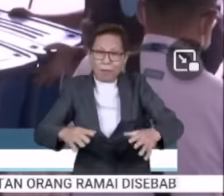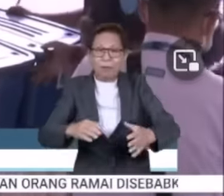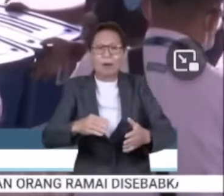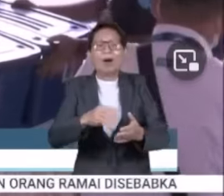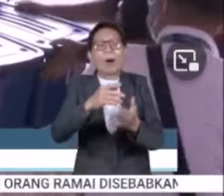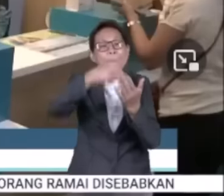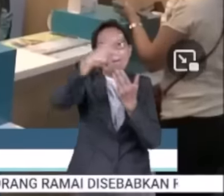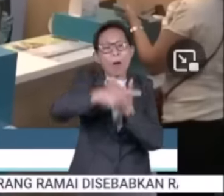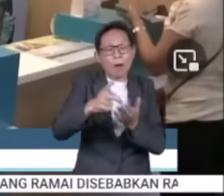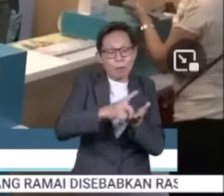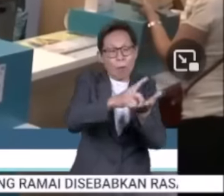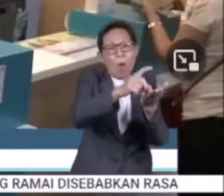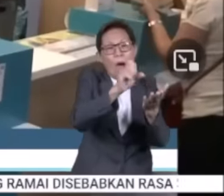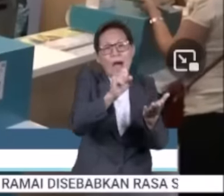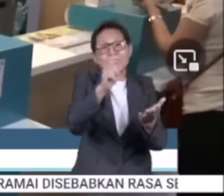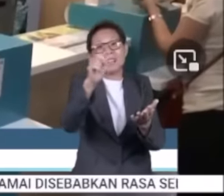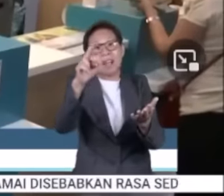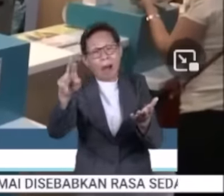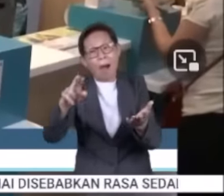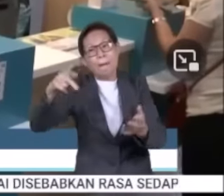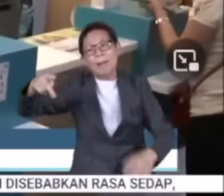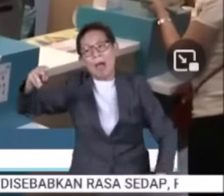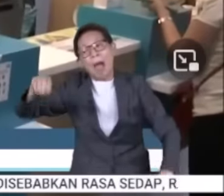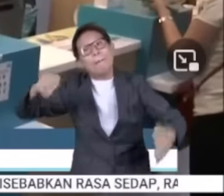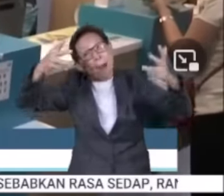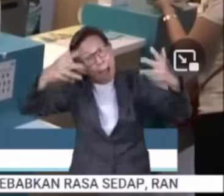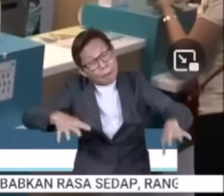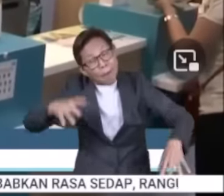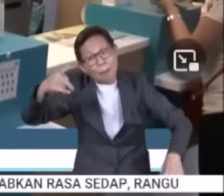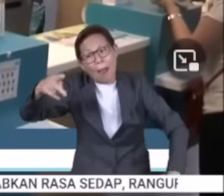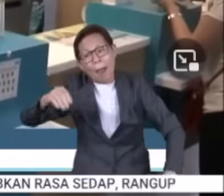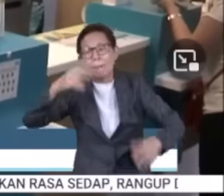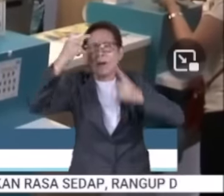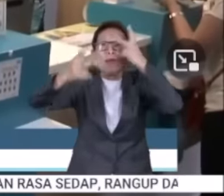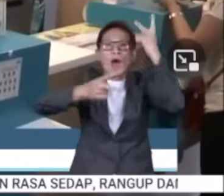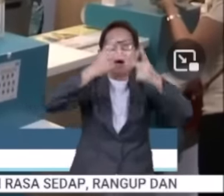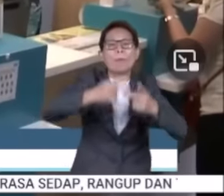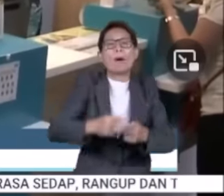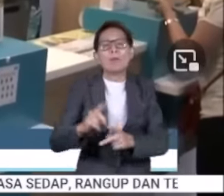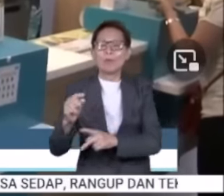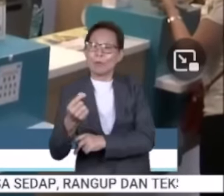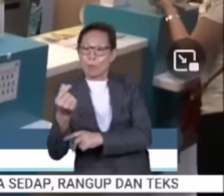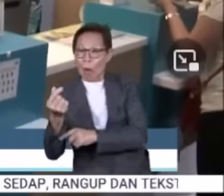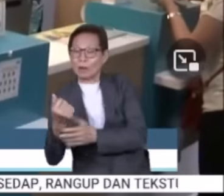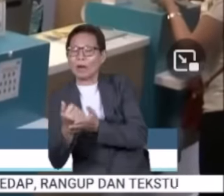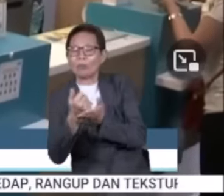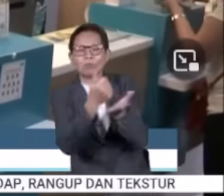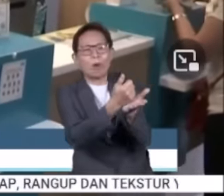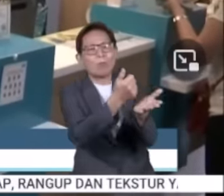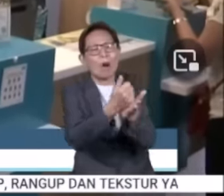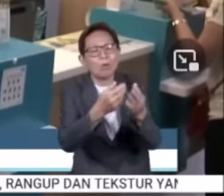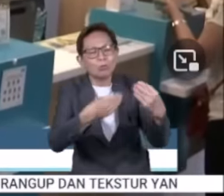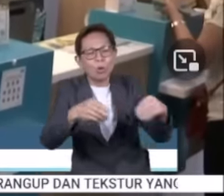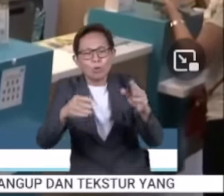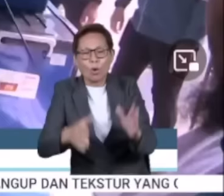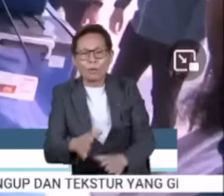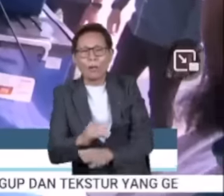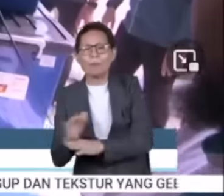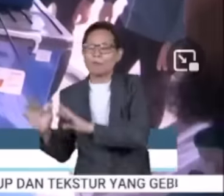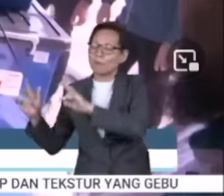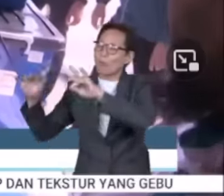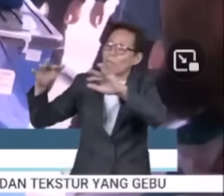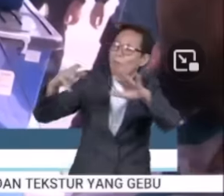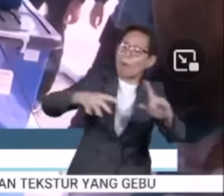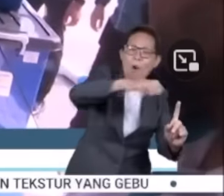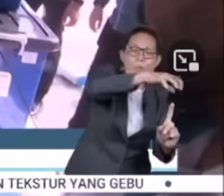penyerahan program sumbangan tunai rahmah, Perdana Menteri dijadual melakukan lawatan rahmah dan menyantuni penjual serta pengunjung Bazar